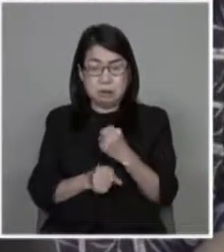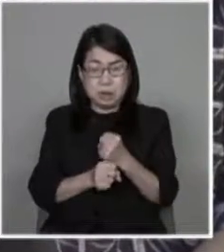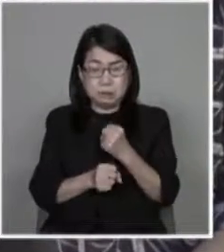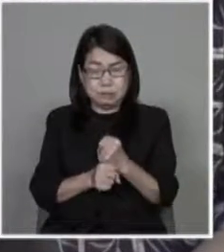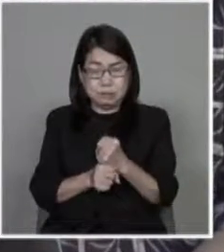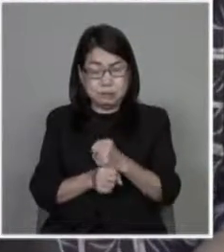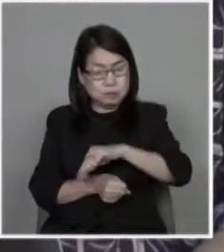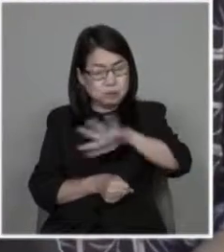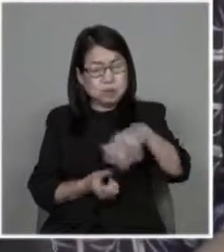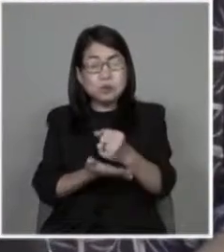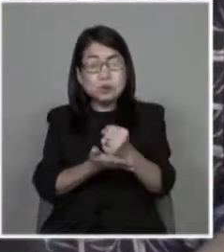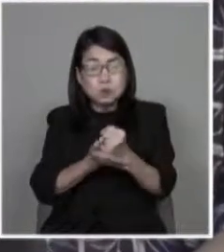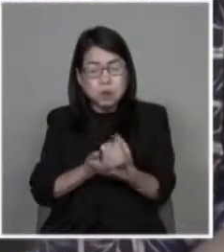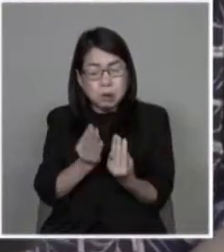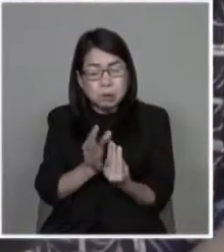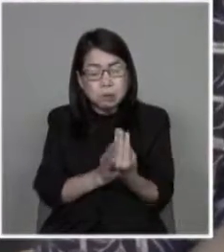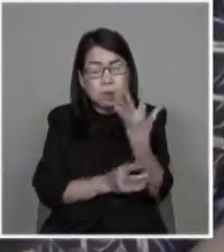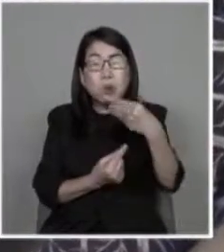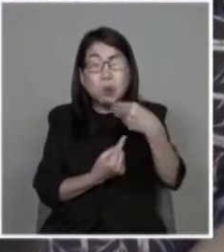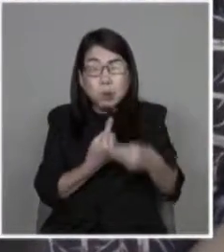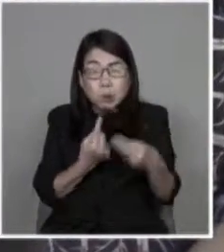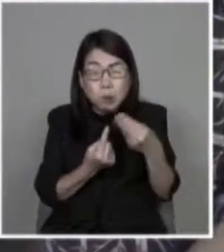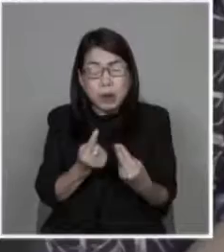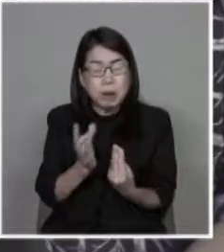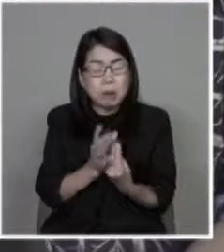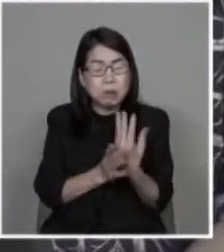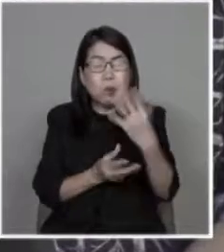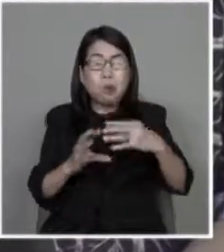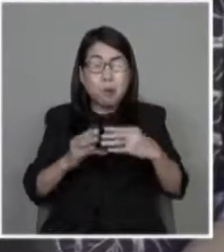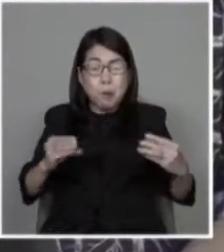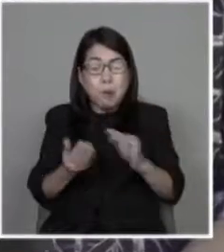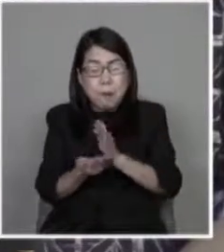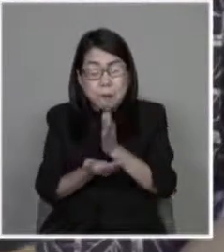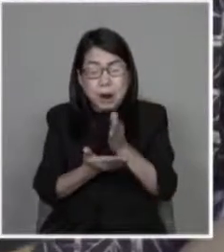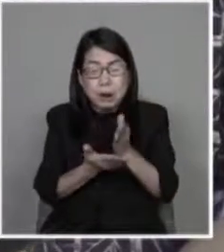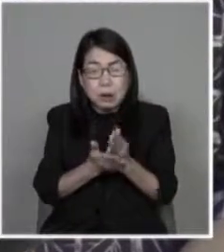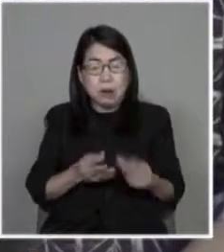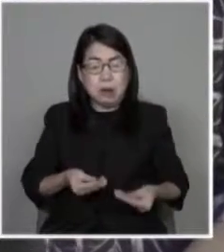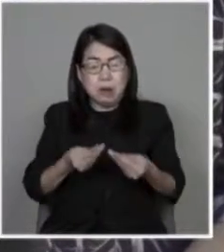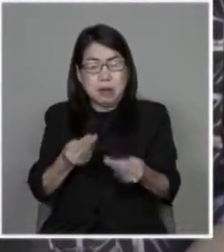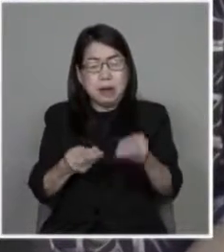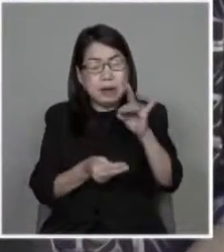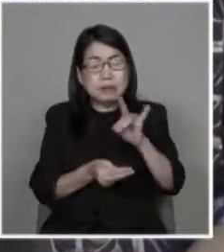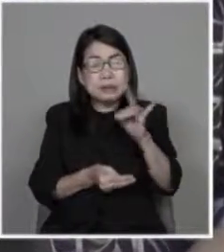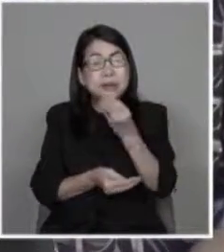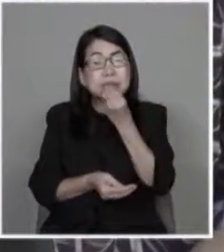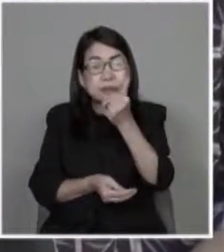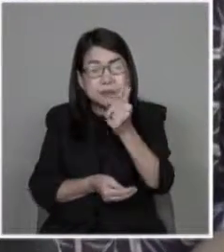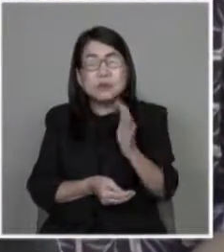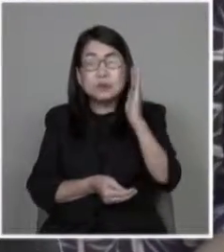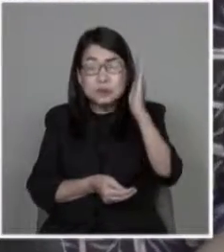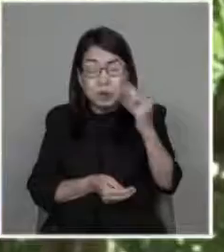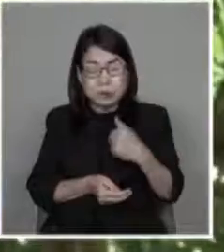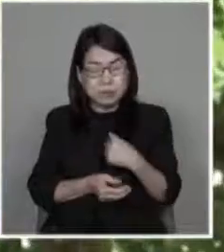ช่วยกันปลูกต้นกล้วยและมะละกอก็จะทำให้ช่วยเสริมอาหารแล้วก็อีกอนาคตข้างหน้าเราก็ไม่ต้องได้